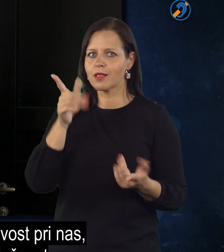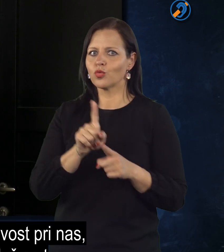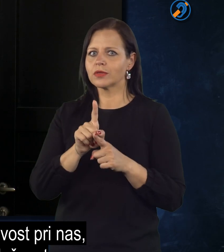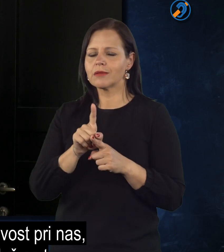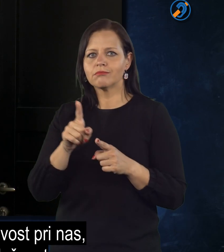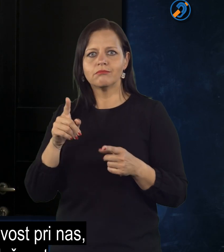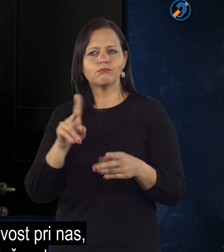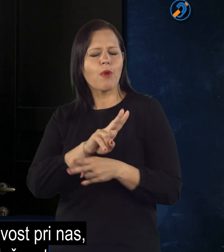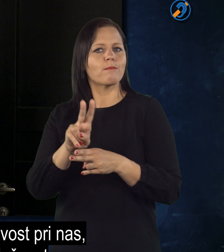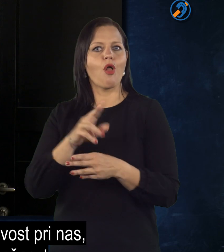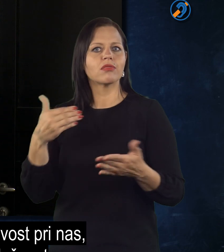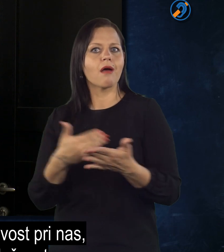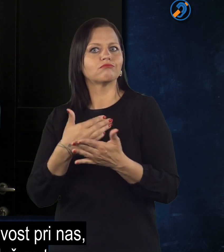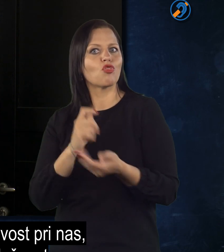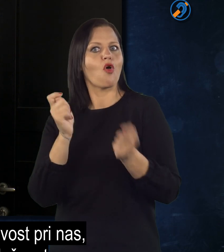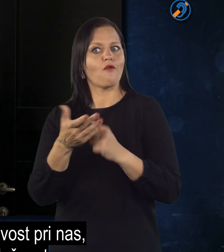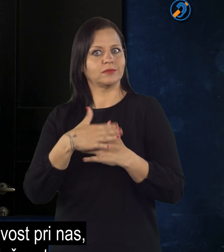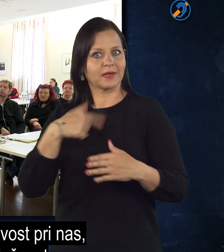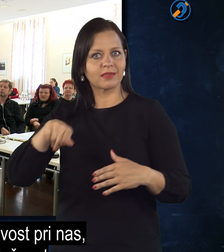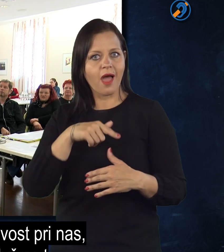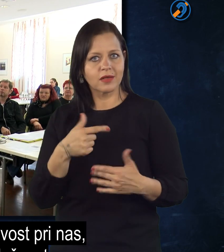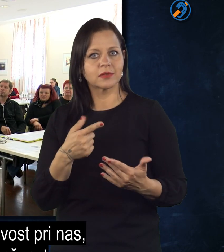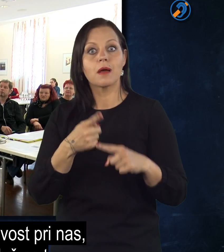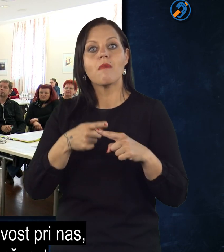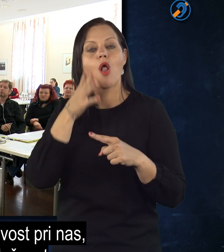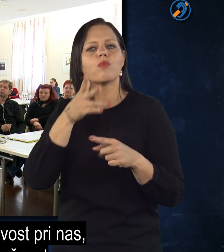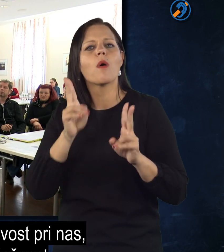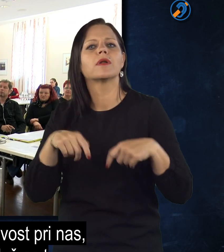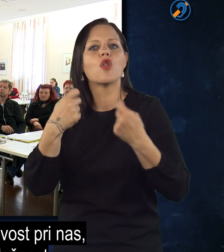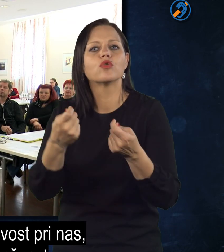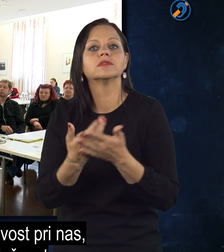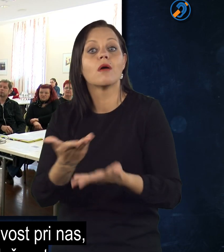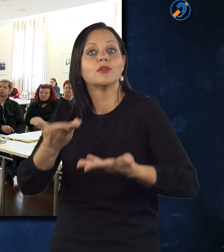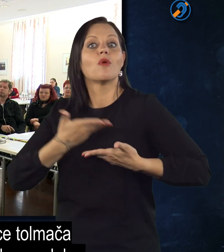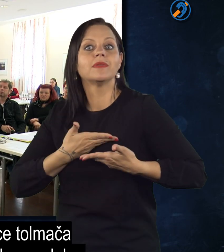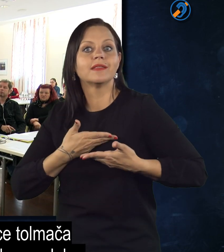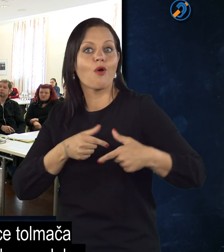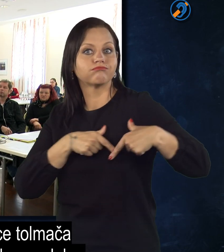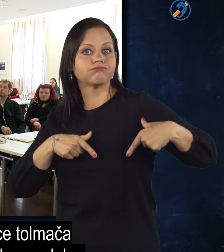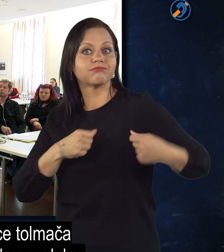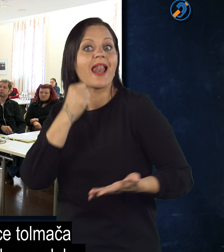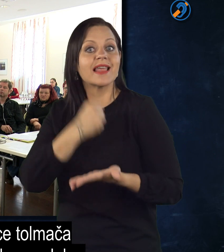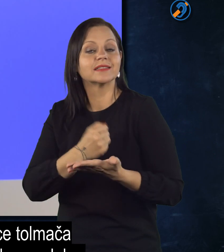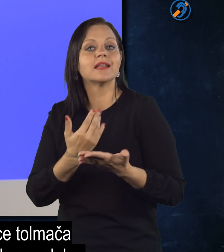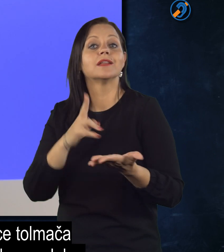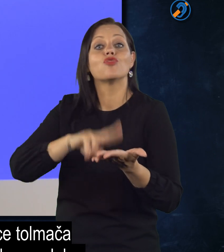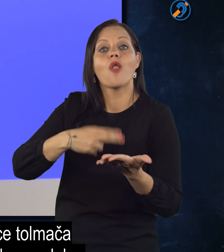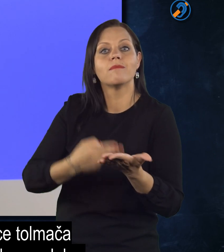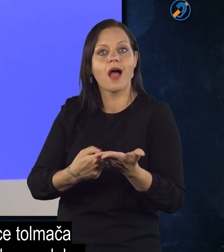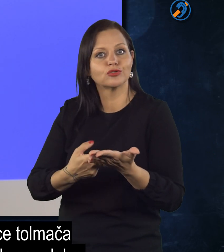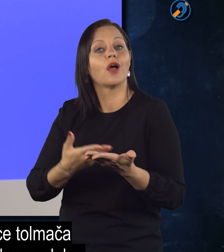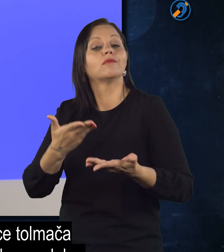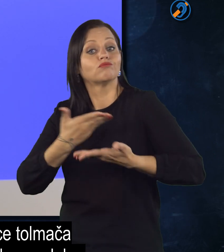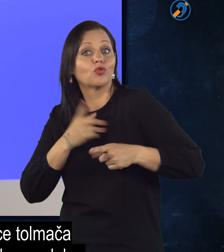Obeta se popolna novost pri nas, kmalu naj bi priložnost za pridobitev licence tolmača dobile tudi osebe z okvaro